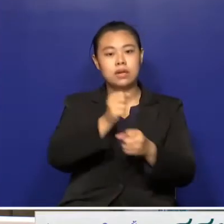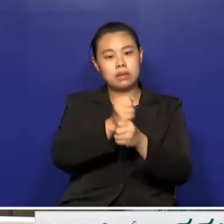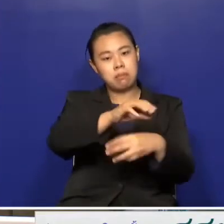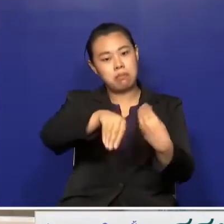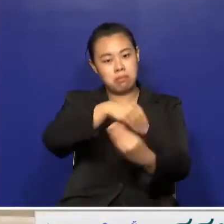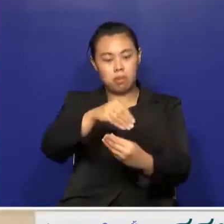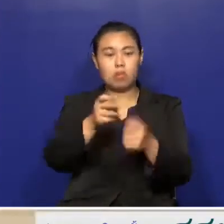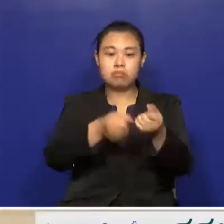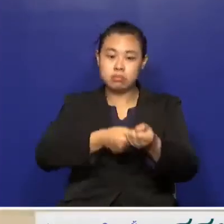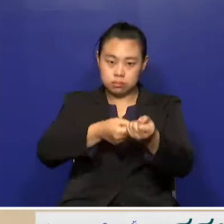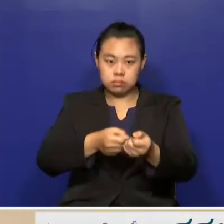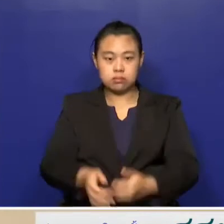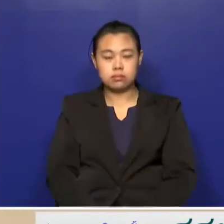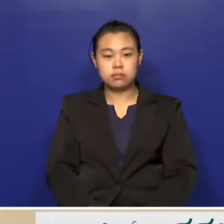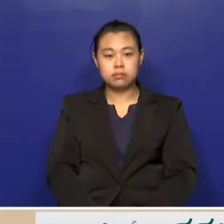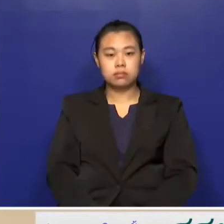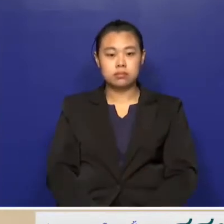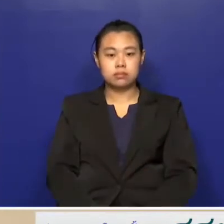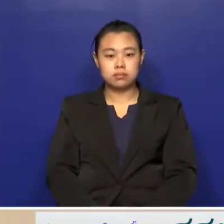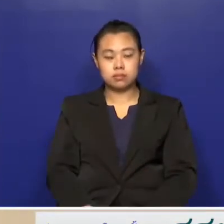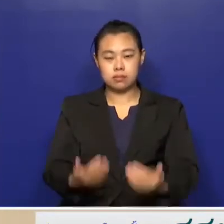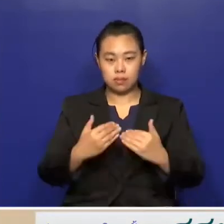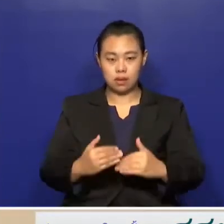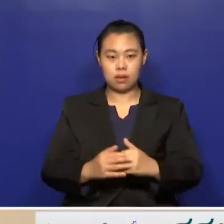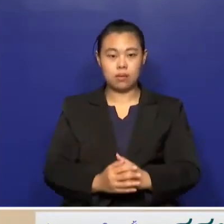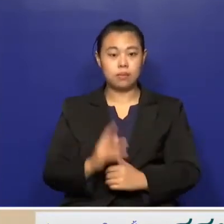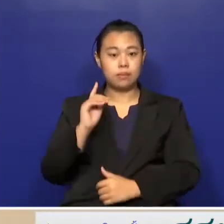นางสาวธนพรสวมตองแดง